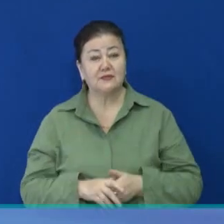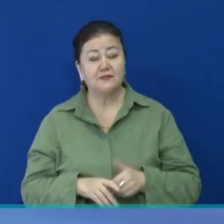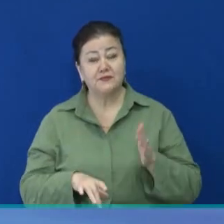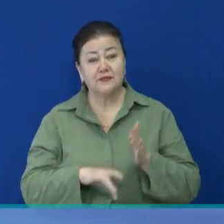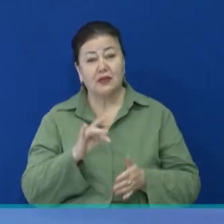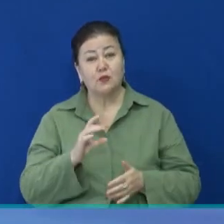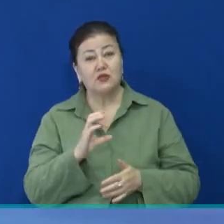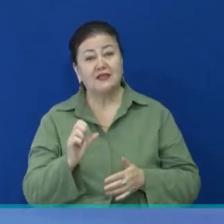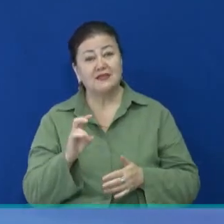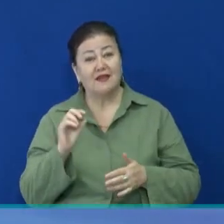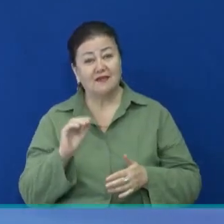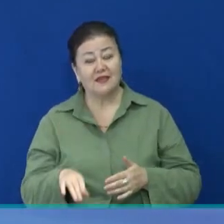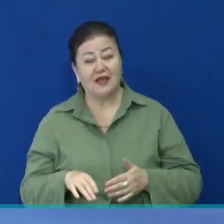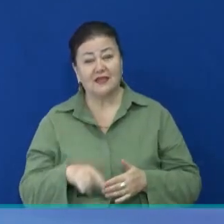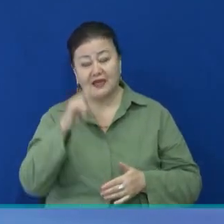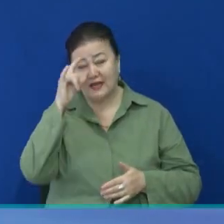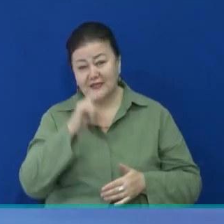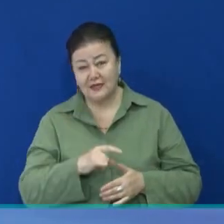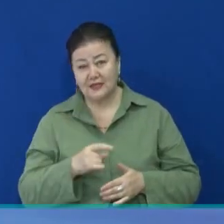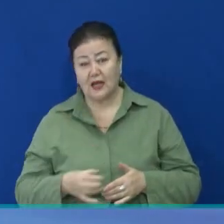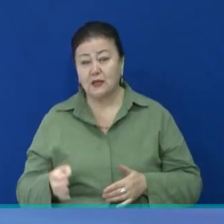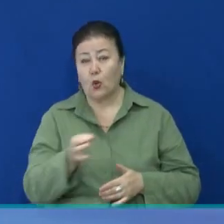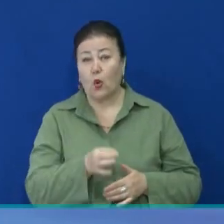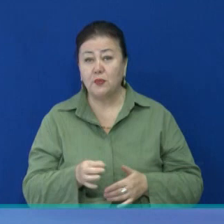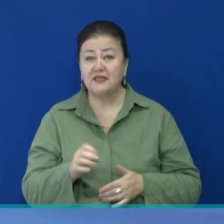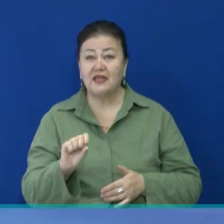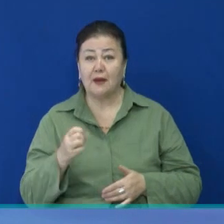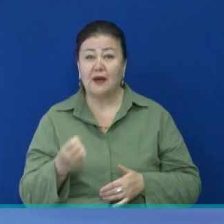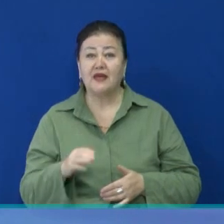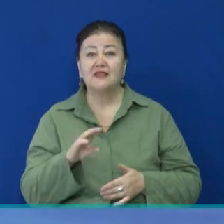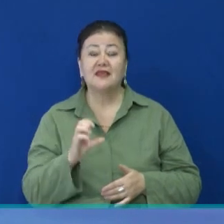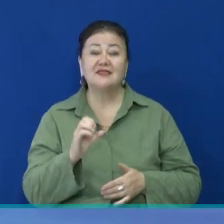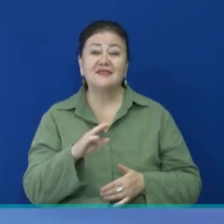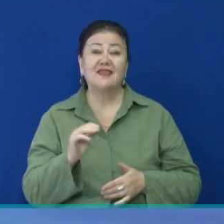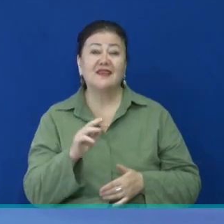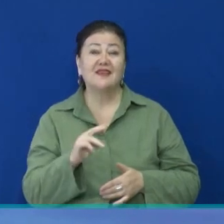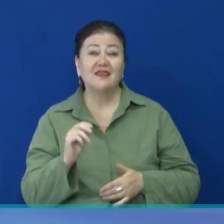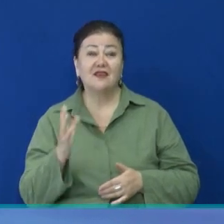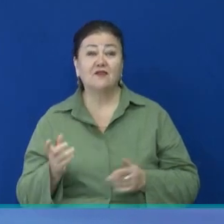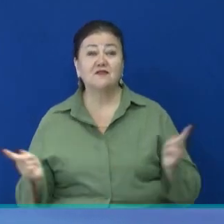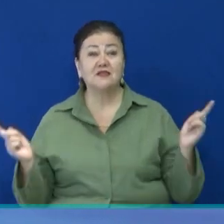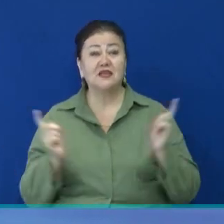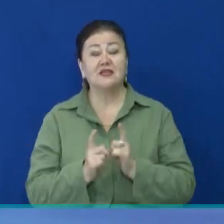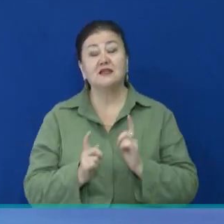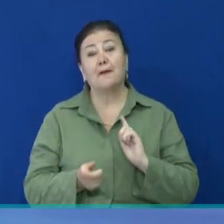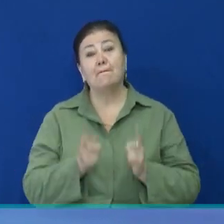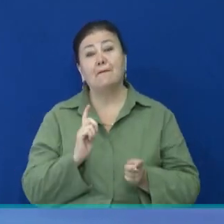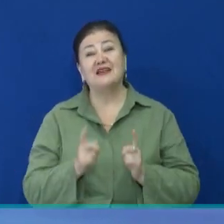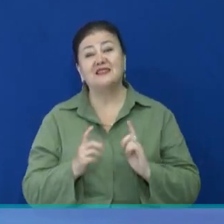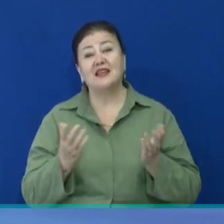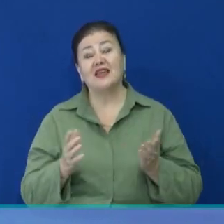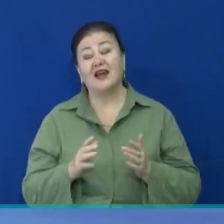Депутат Сената парламента Республики Казахстан от области Абай Кайрат Тастикеев провел встречу с депутатами Маслихата Аксуатского